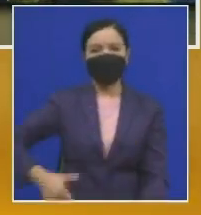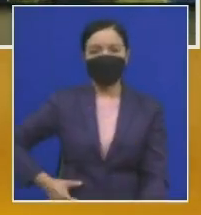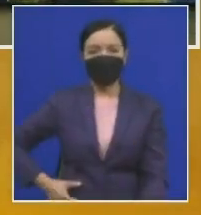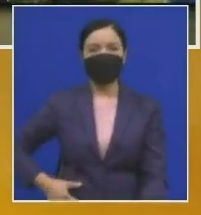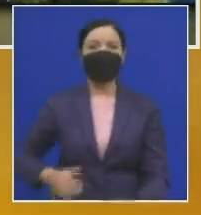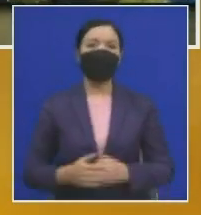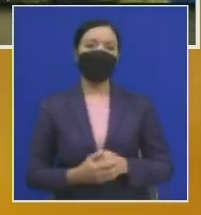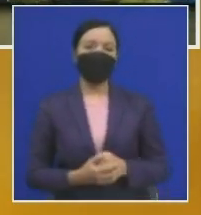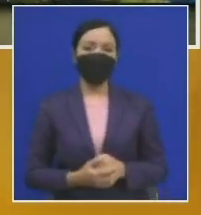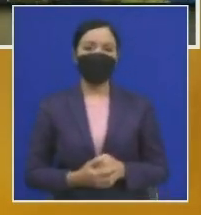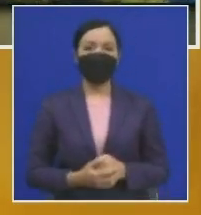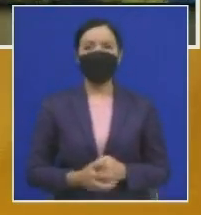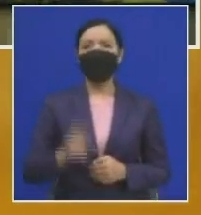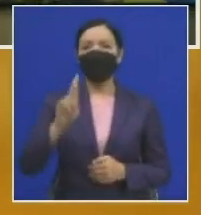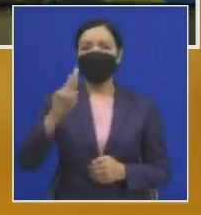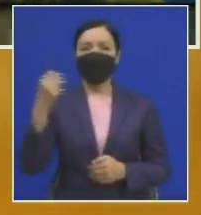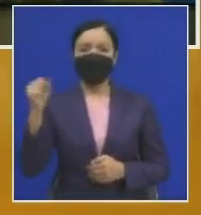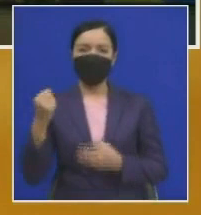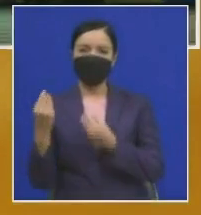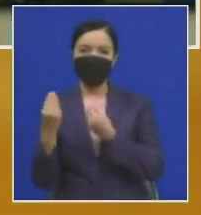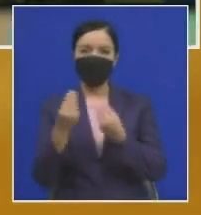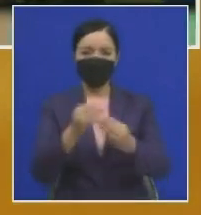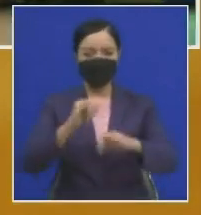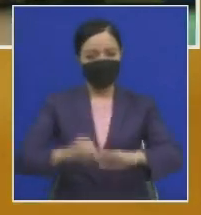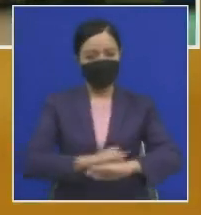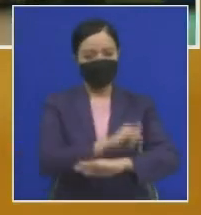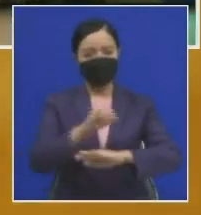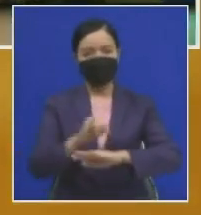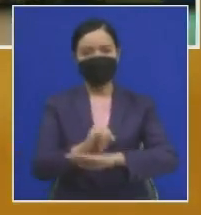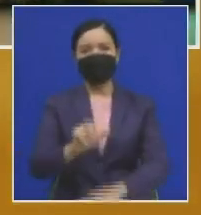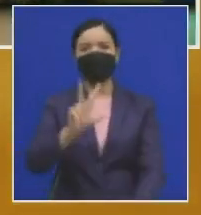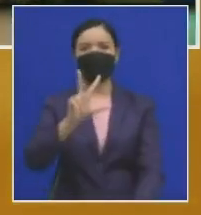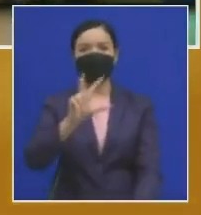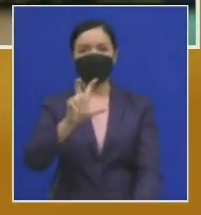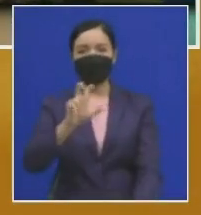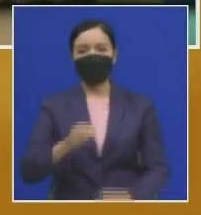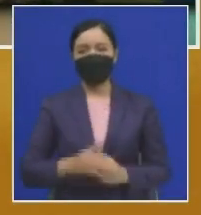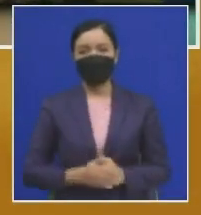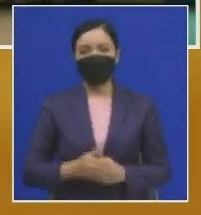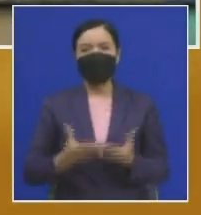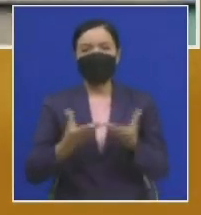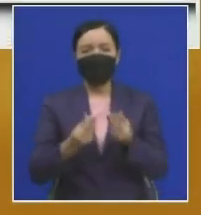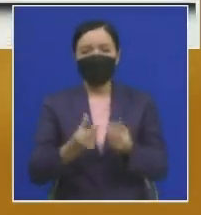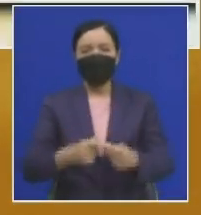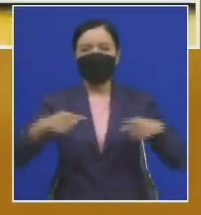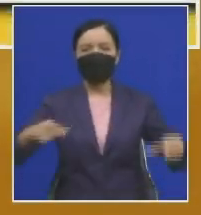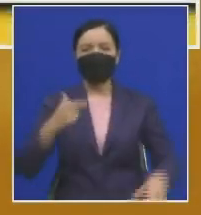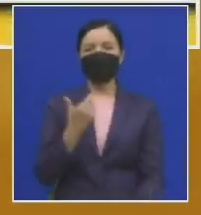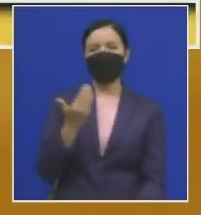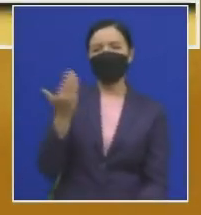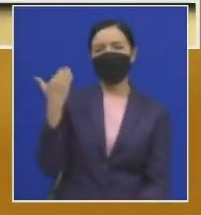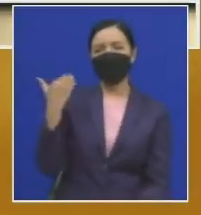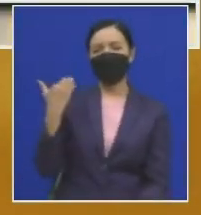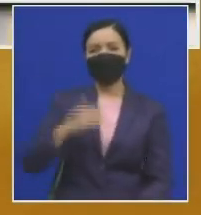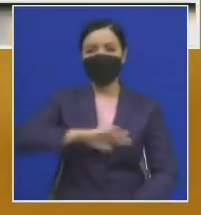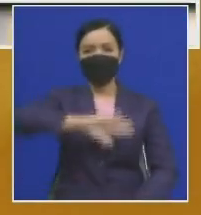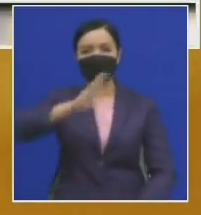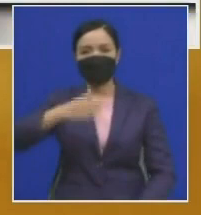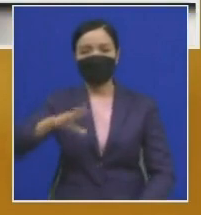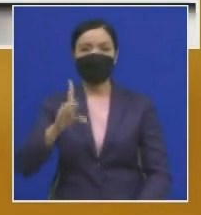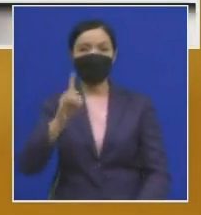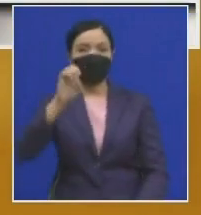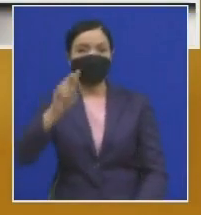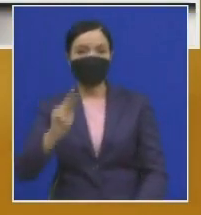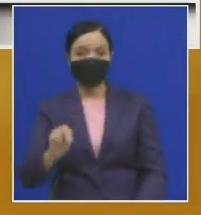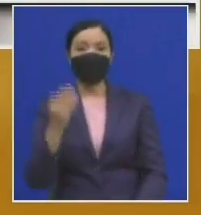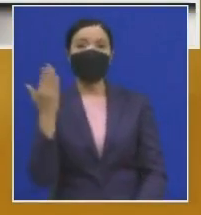าก ในลวงรัชการประจุบัน 300 ไ่ส่วพที่เขาดนเดิมจะเอาไปทำอะไร จะกลายไปเป็โง